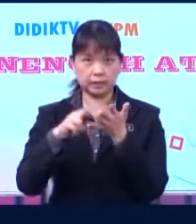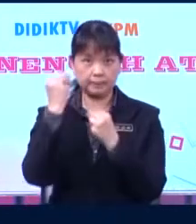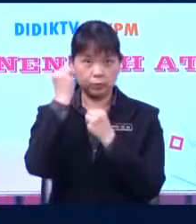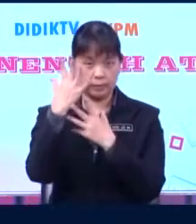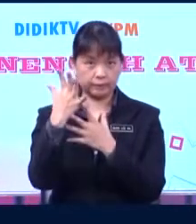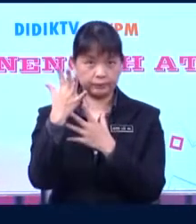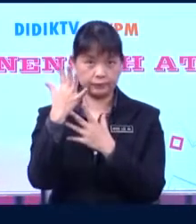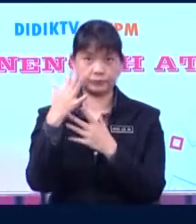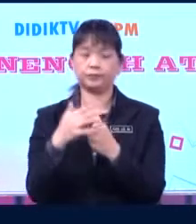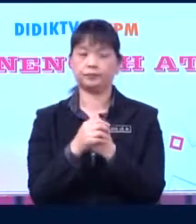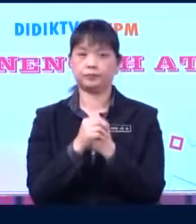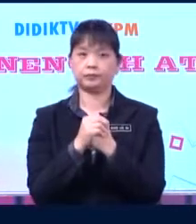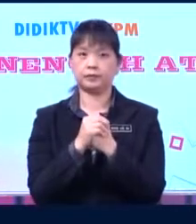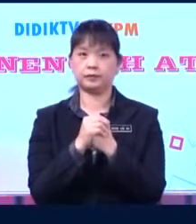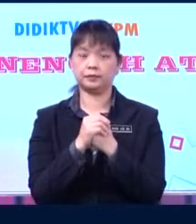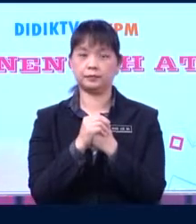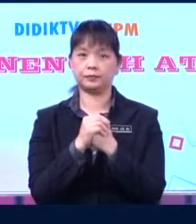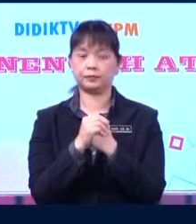MB itu